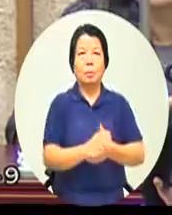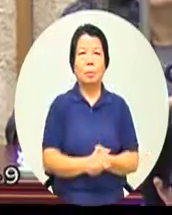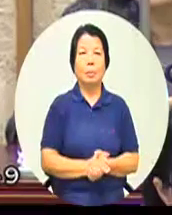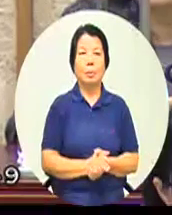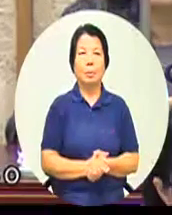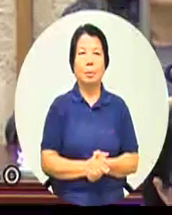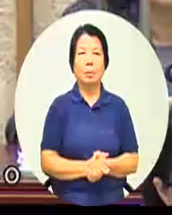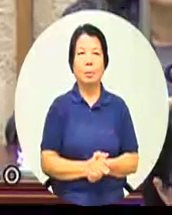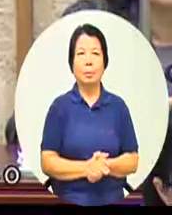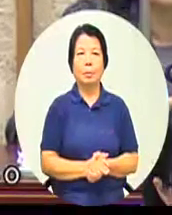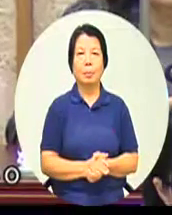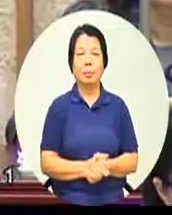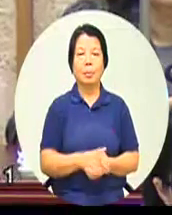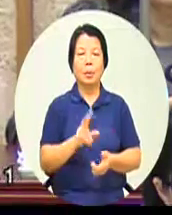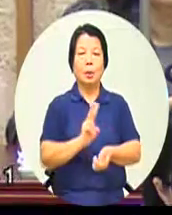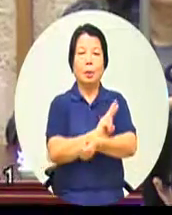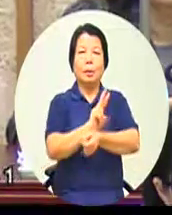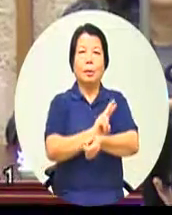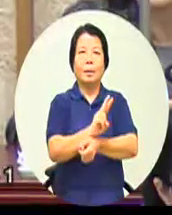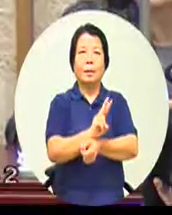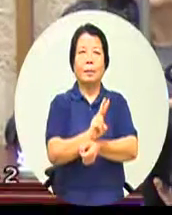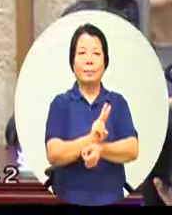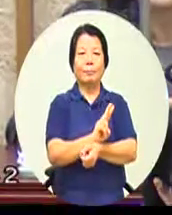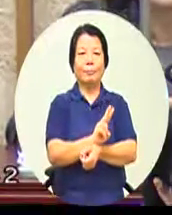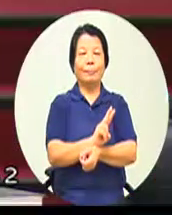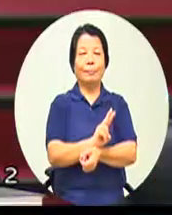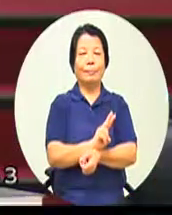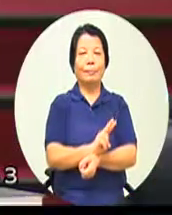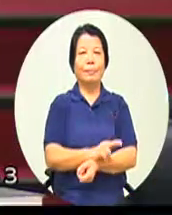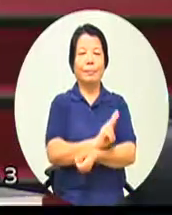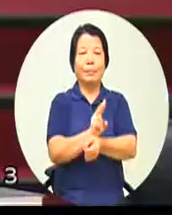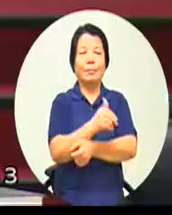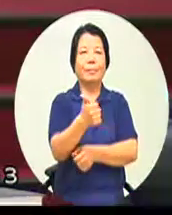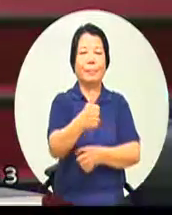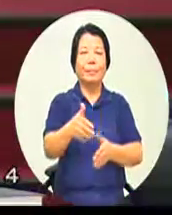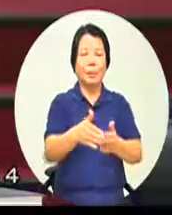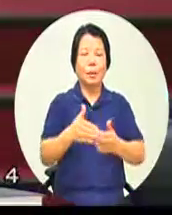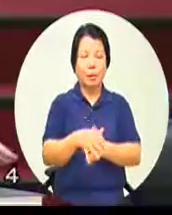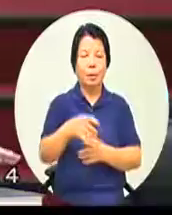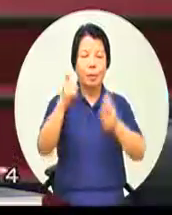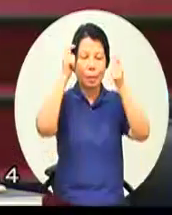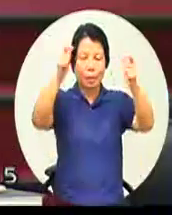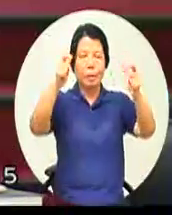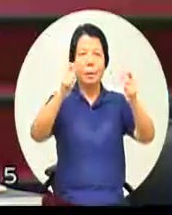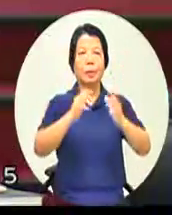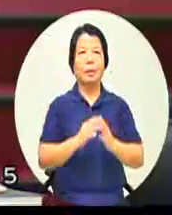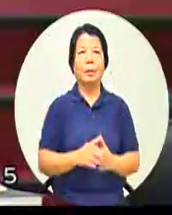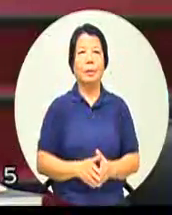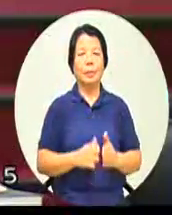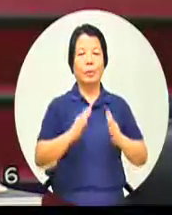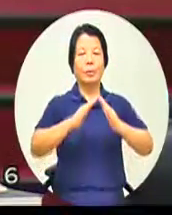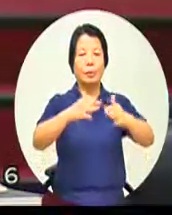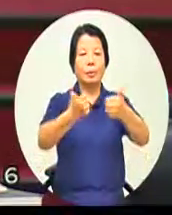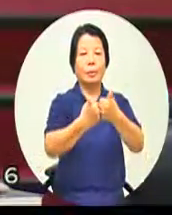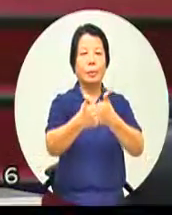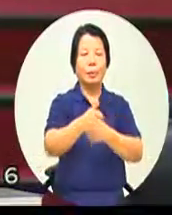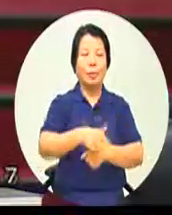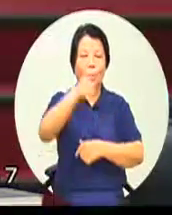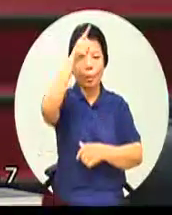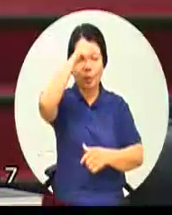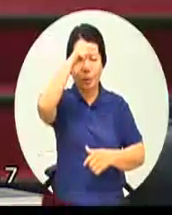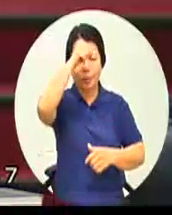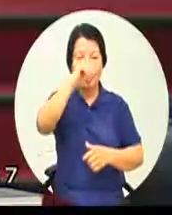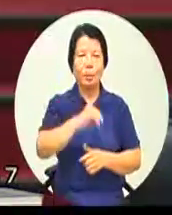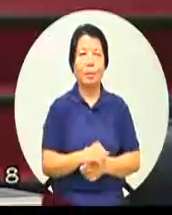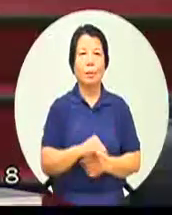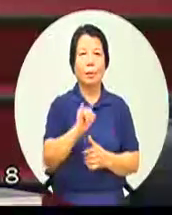林少猫。 哦，林少鸟啦，哦，林少鸟，咱以前高雄市议会有一个红淑美，公开甲